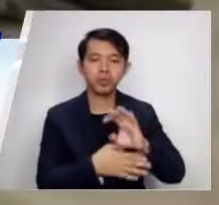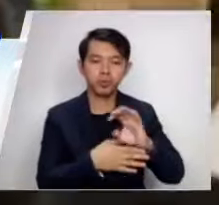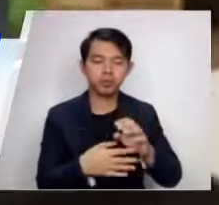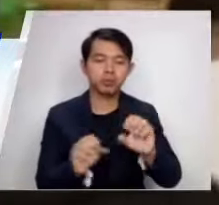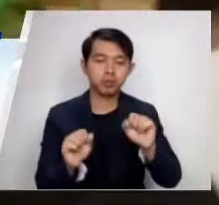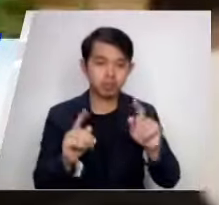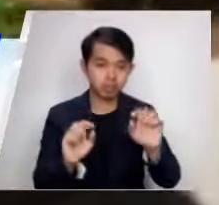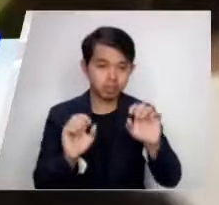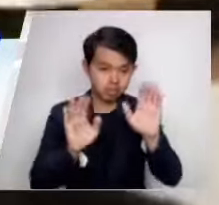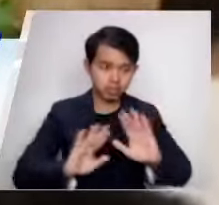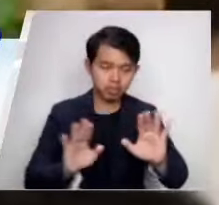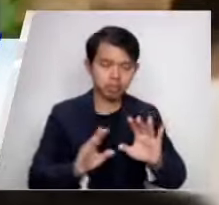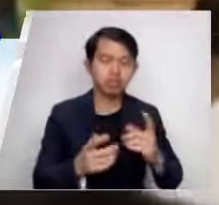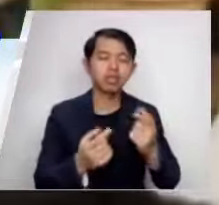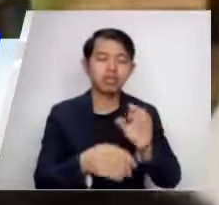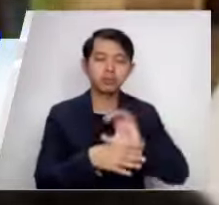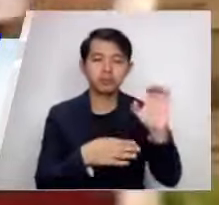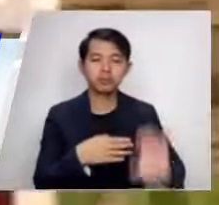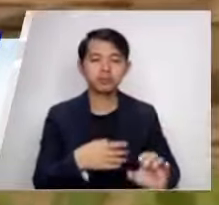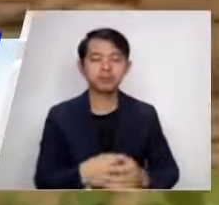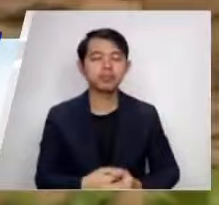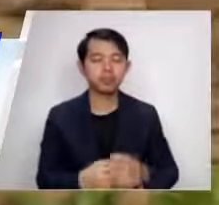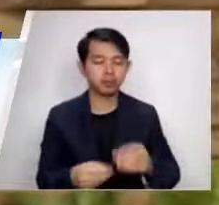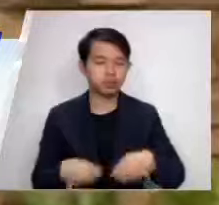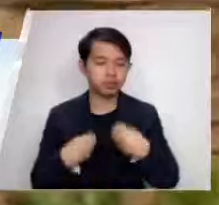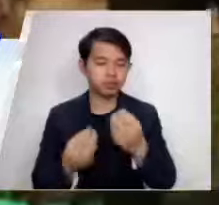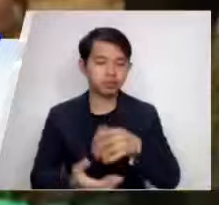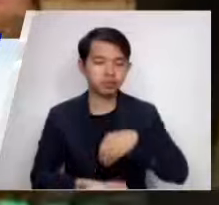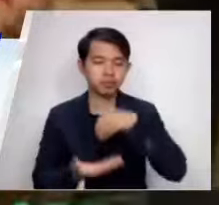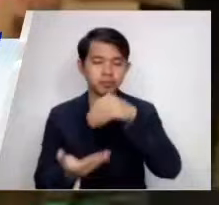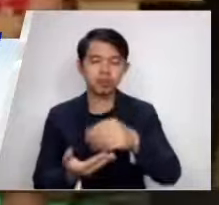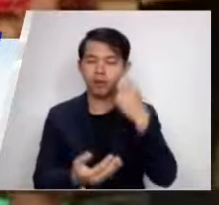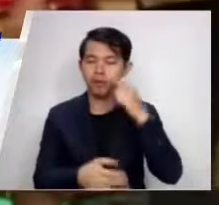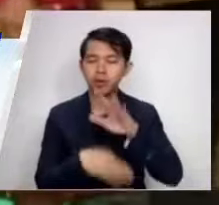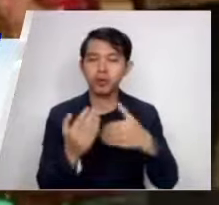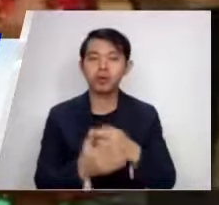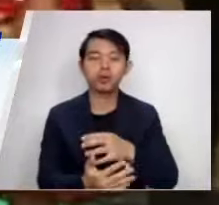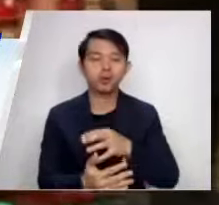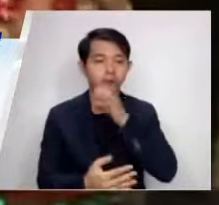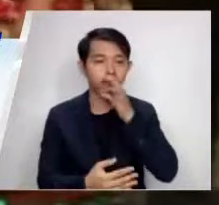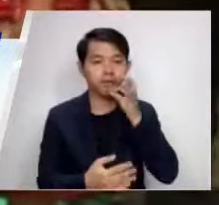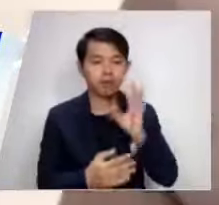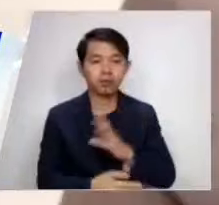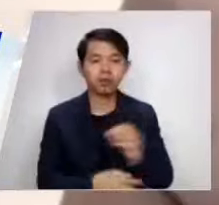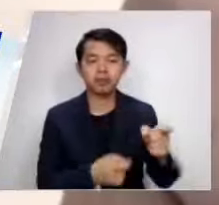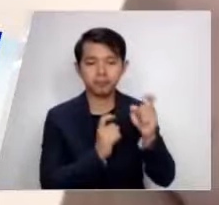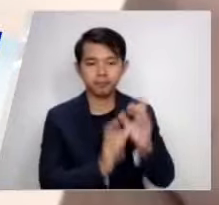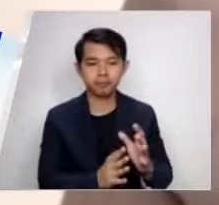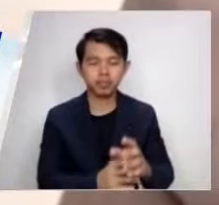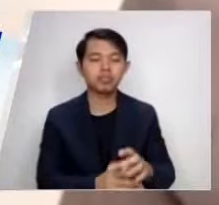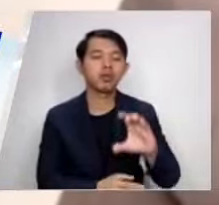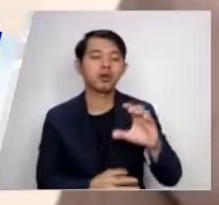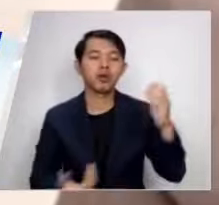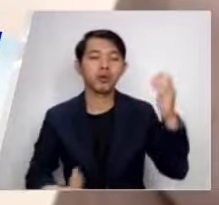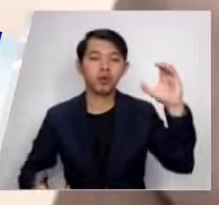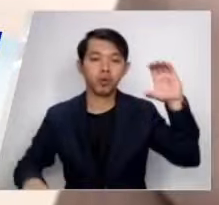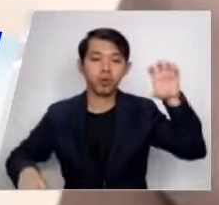namigay siya ng ayuda sa mga mangingisda at magsasaka sa Cordillera Administrative Region. Ginagawa namin. Ang problema,